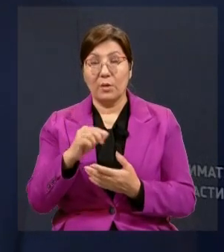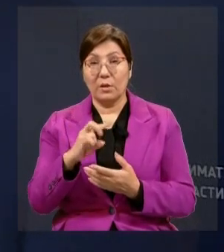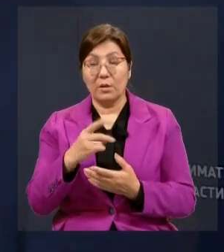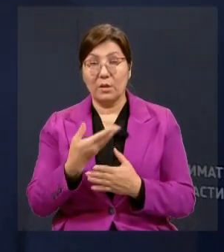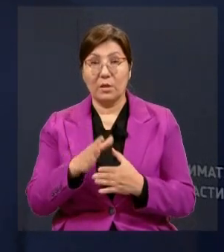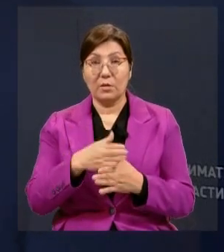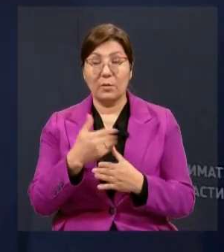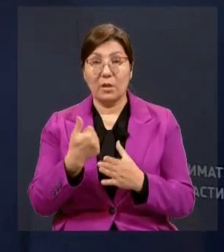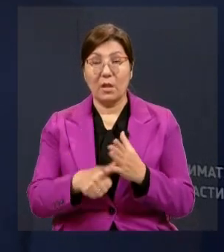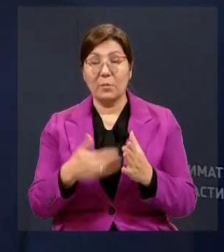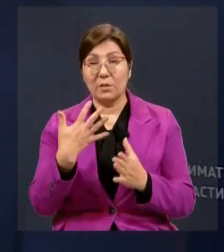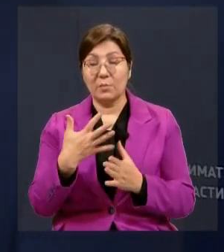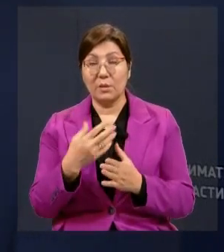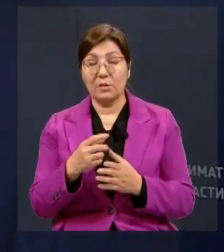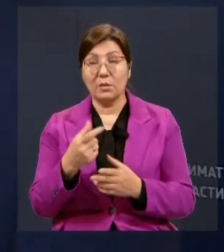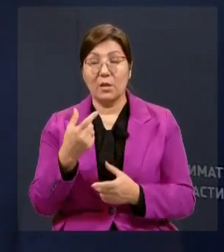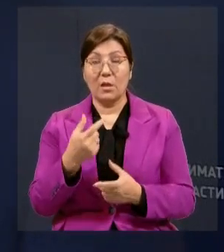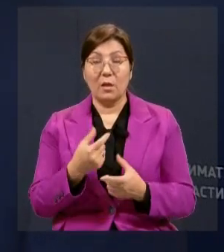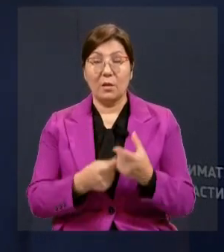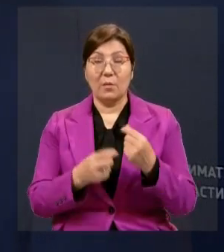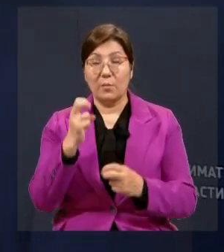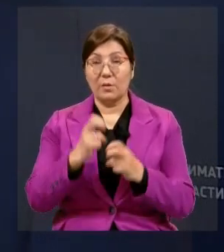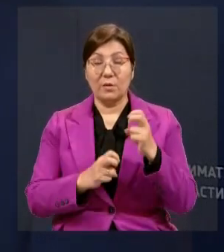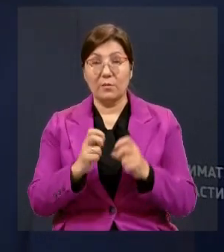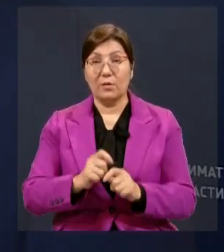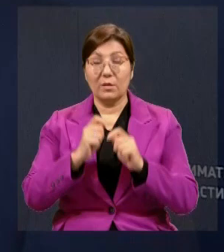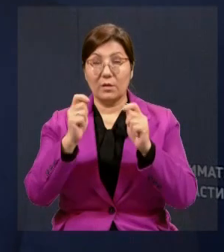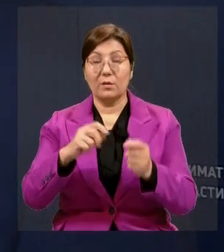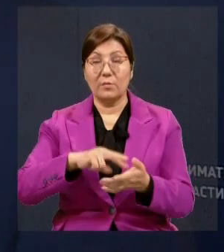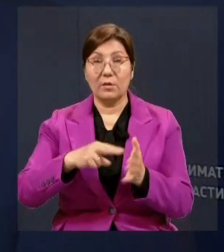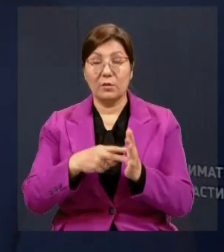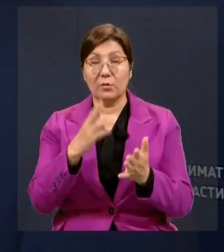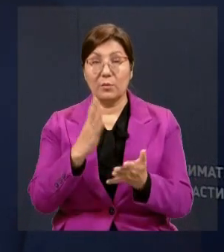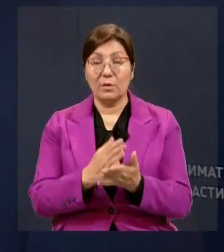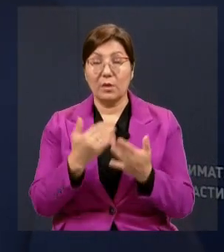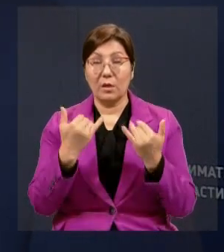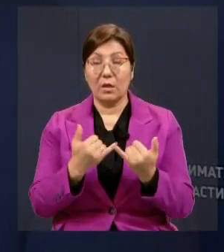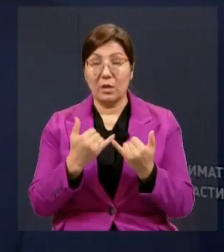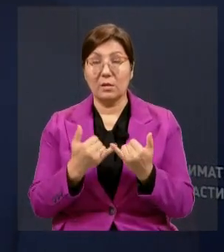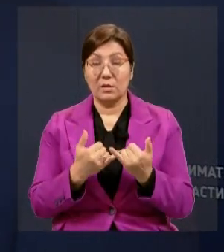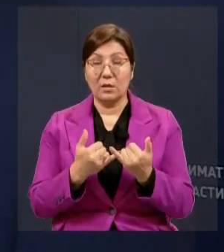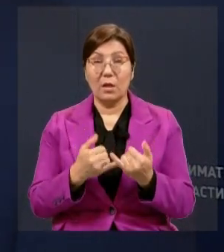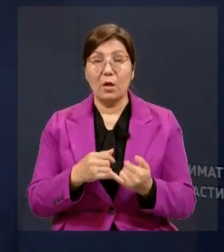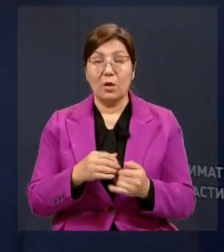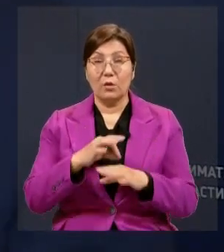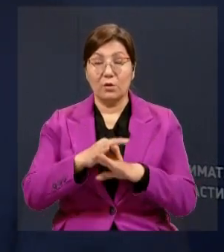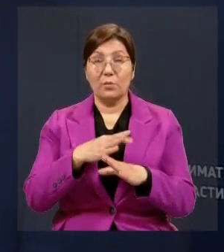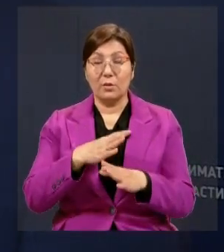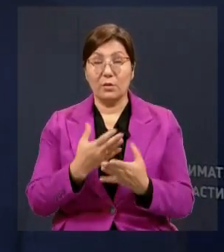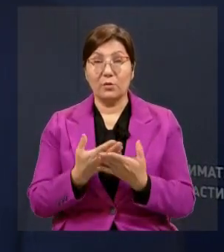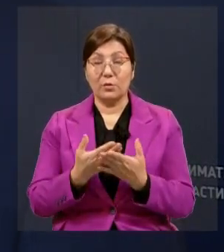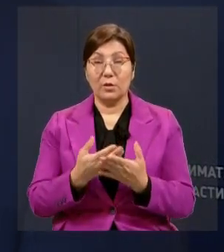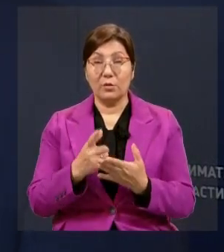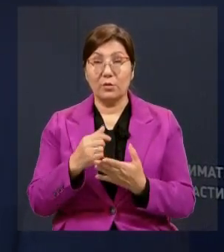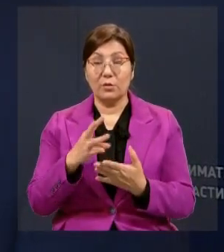соның аясында 65 сүт тауарлы фермалар іске қосу жоспарда бар. Оның бәрі қазір іске асып жүріп жатыр. Сонымен қатар ағымдағы жылда